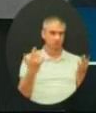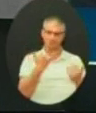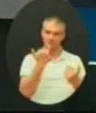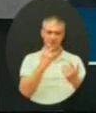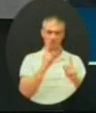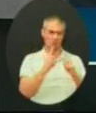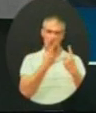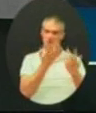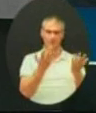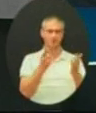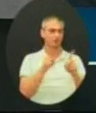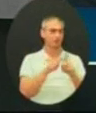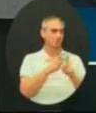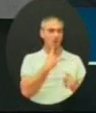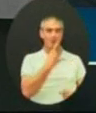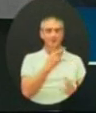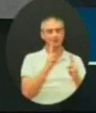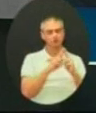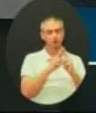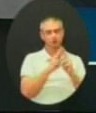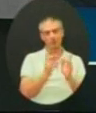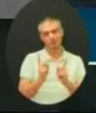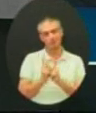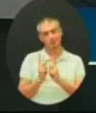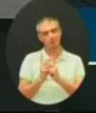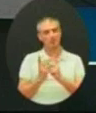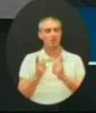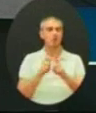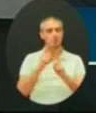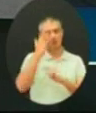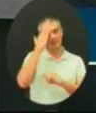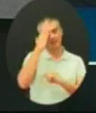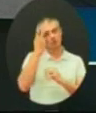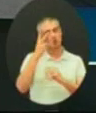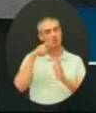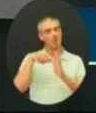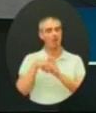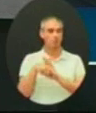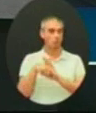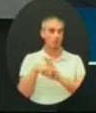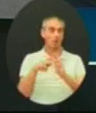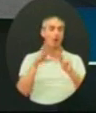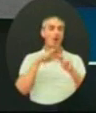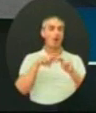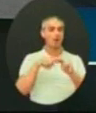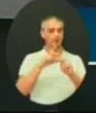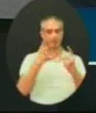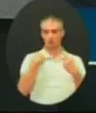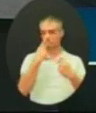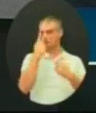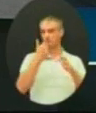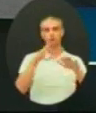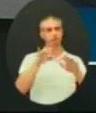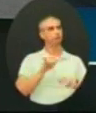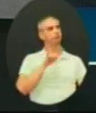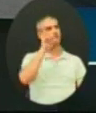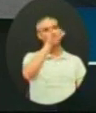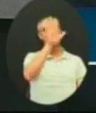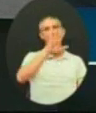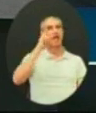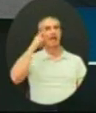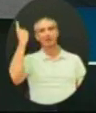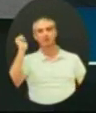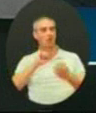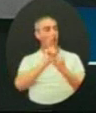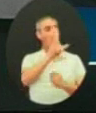כלל בפגישות הללו, כי כמו שאמר, זה פגישות צד, זה פגישות של היכרות טיפה יותר מעמיקה. לאחר מכן, שאנחנו פתאום רואים את ראש הממשלה נוסע לאסיה או נוסע